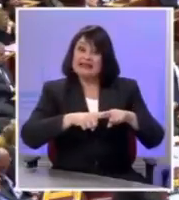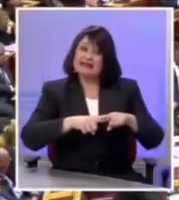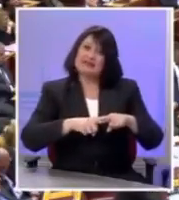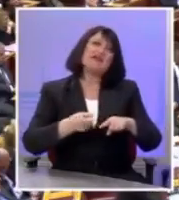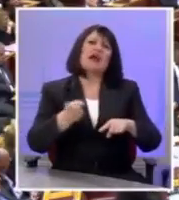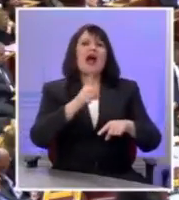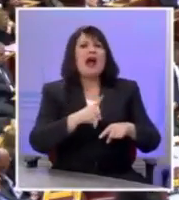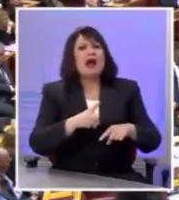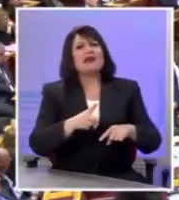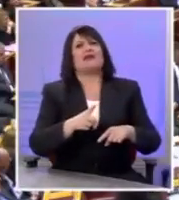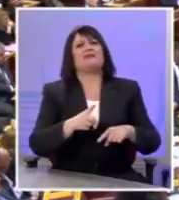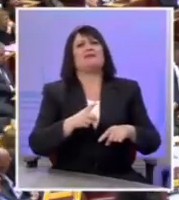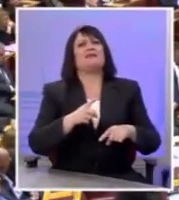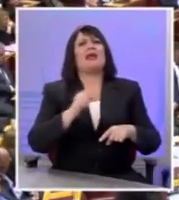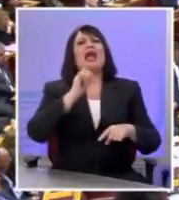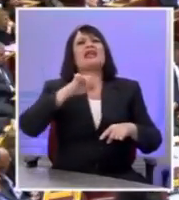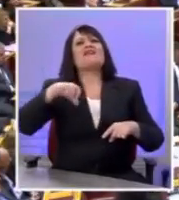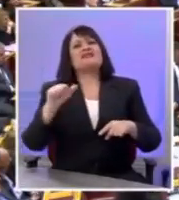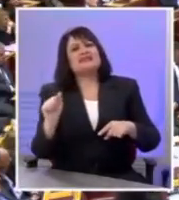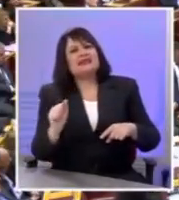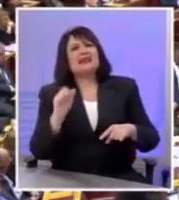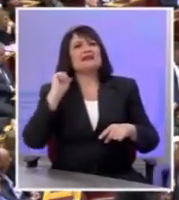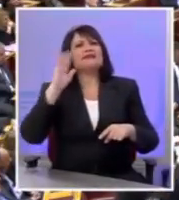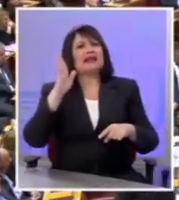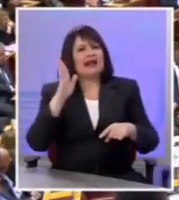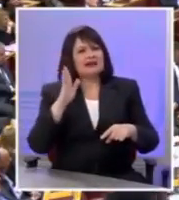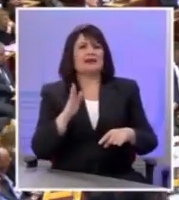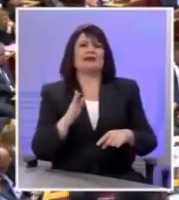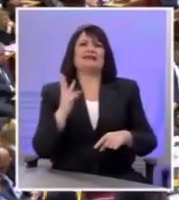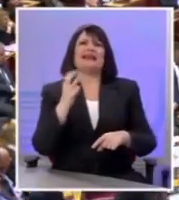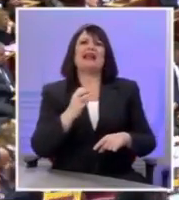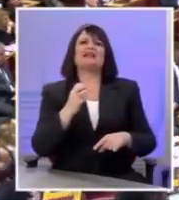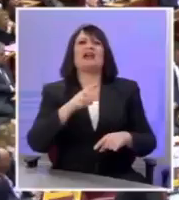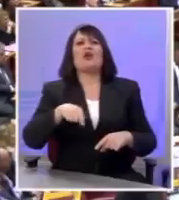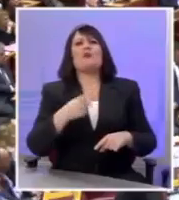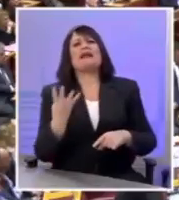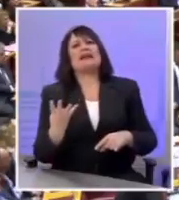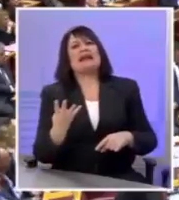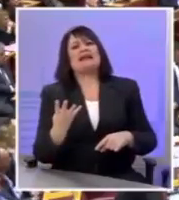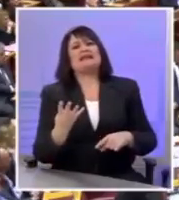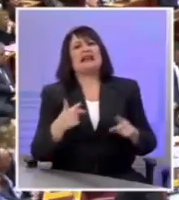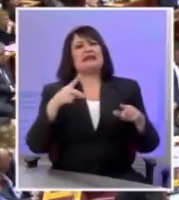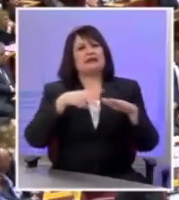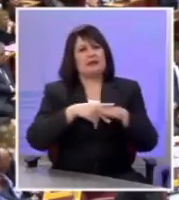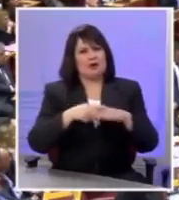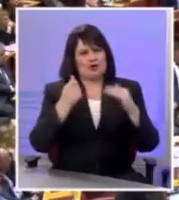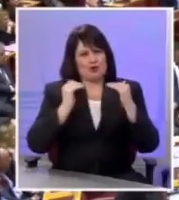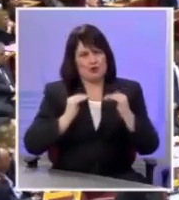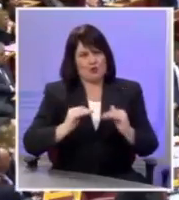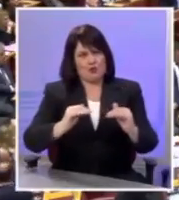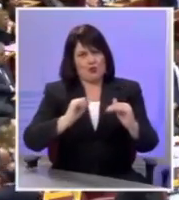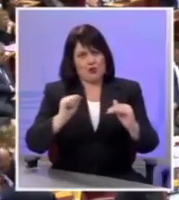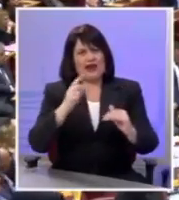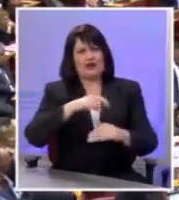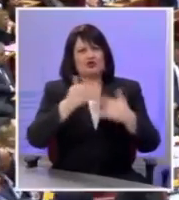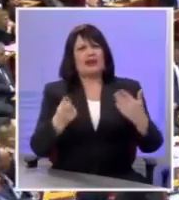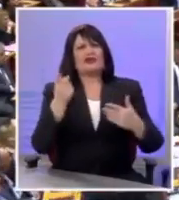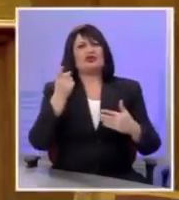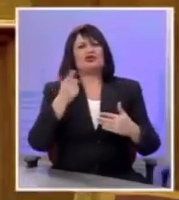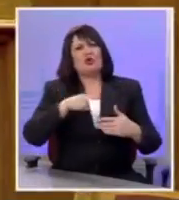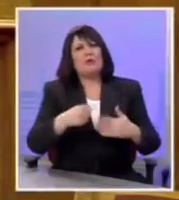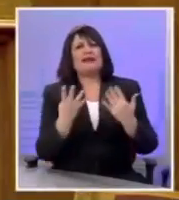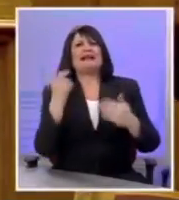IFC 3,4. Ξένοι θεσμικοί 30,4. Ταύχη σίγμα 26,4. Να το